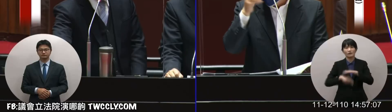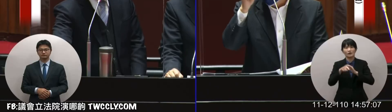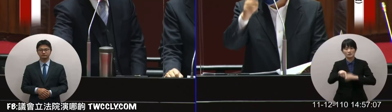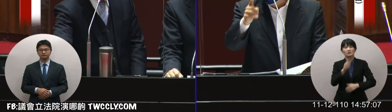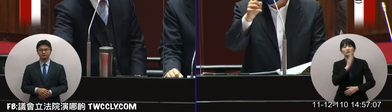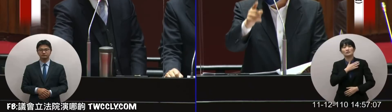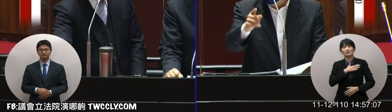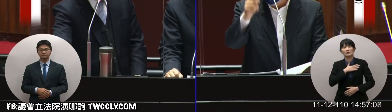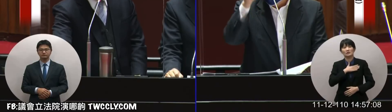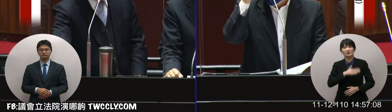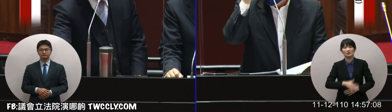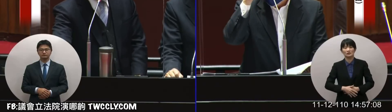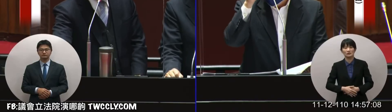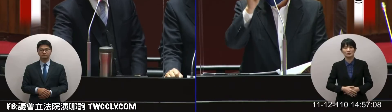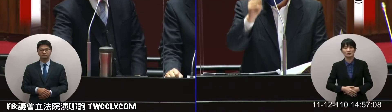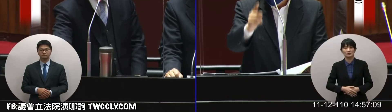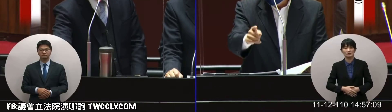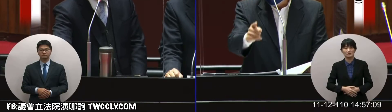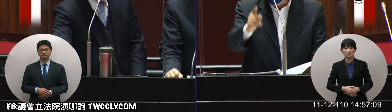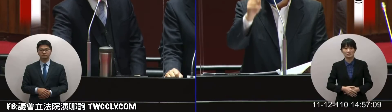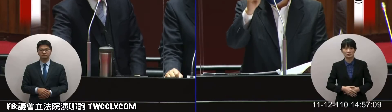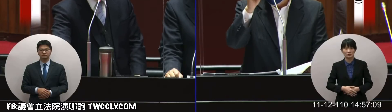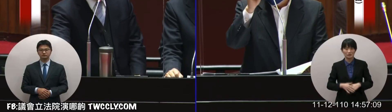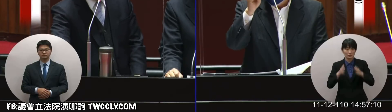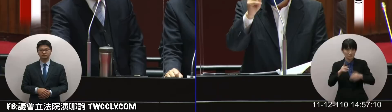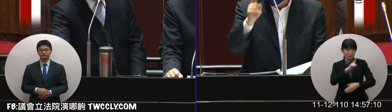分，所以针对